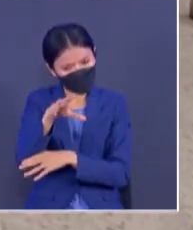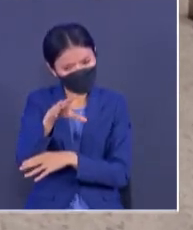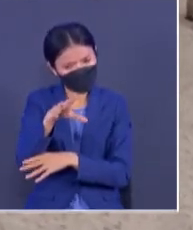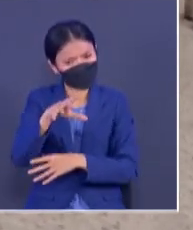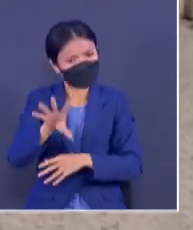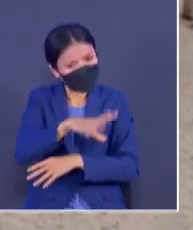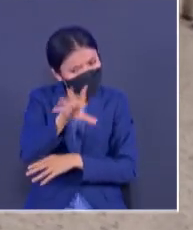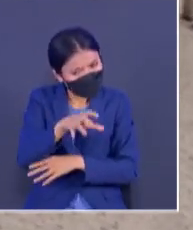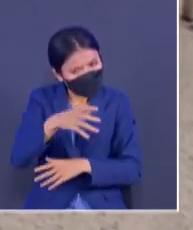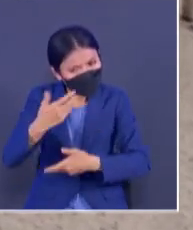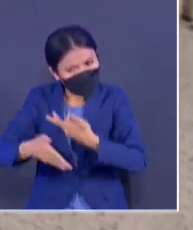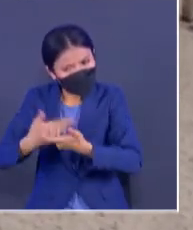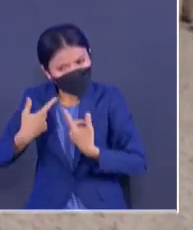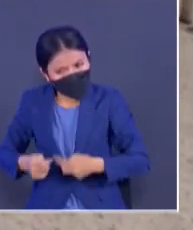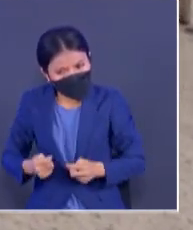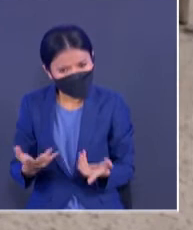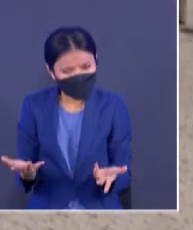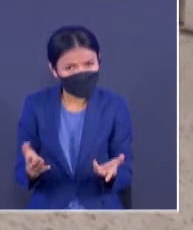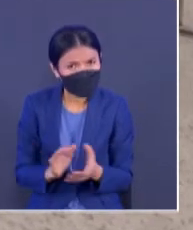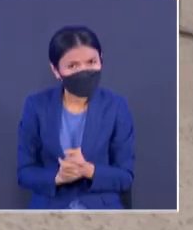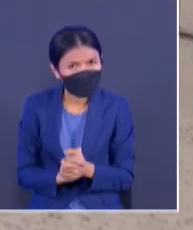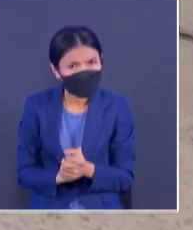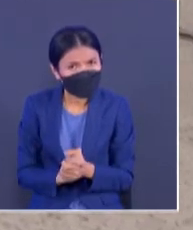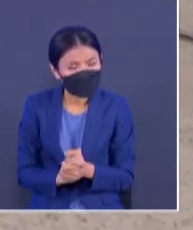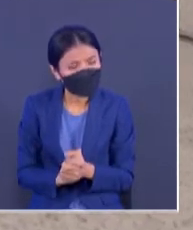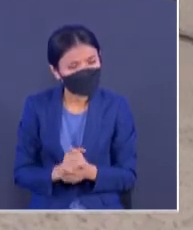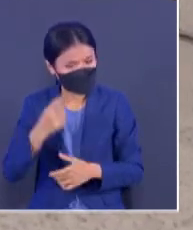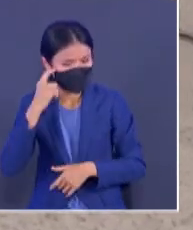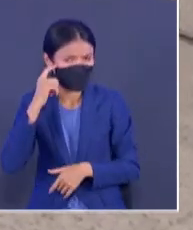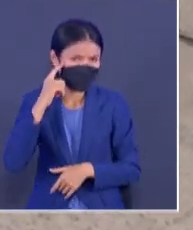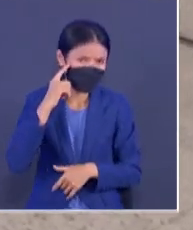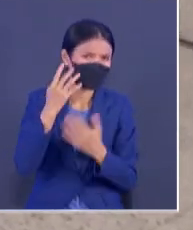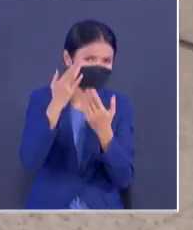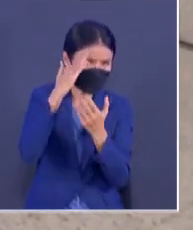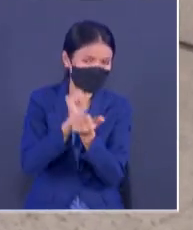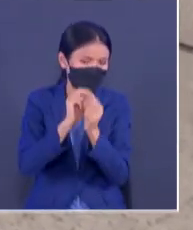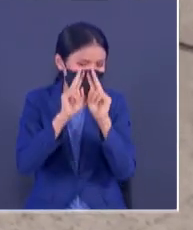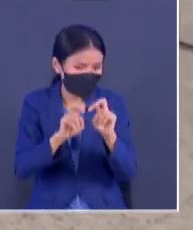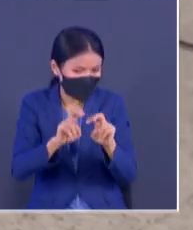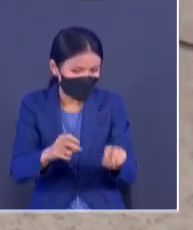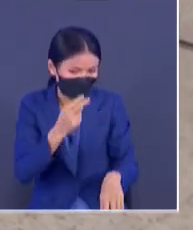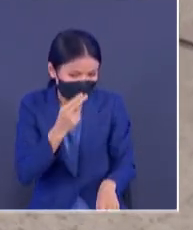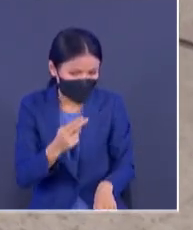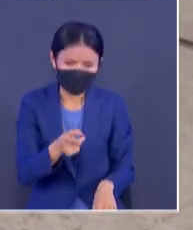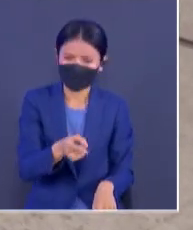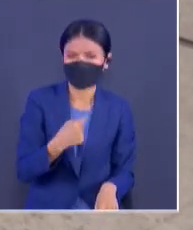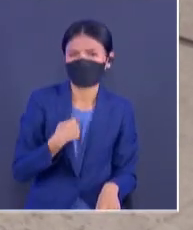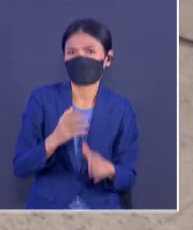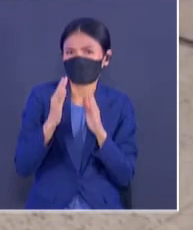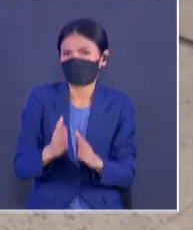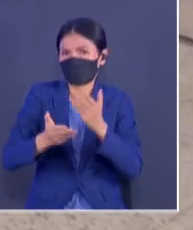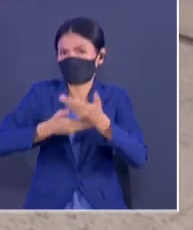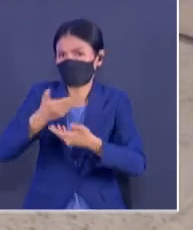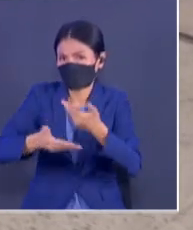ไปขายบริการทางเพศหรือไม่แล้วกระบวนการขั้นตอนทั้งหมดนี่เดี๋ยวต้องขยายผลกันต่อว่าเข้าข่ายการค้ามนุษย์ด้วย